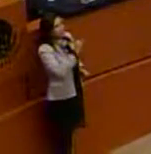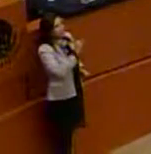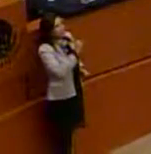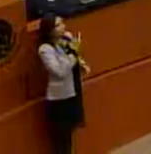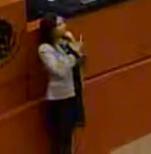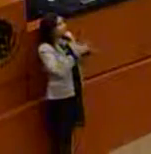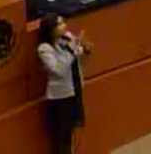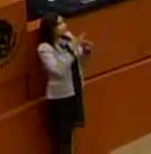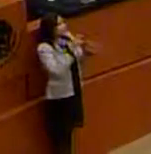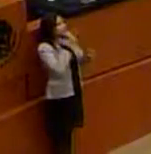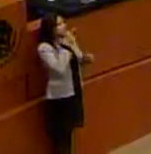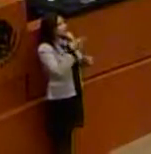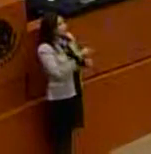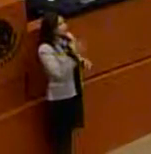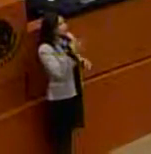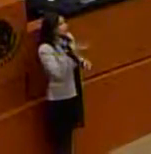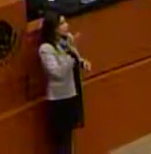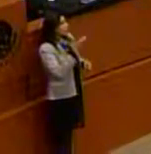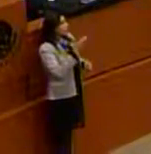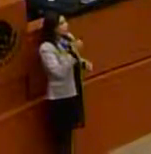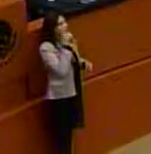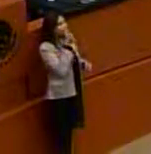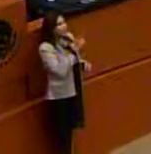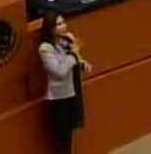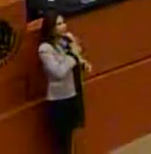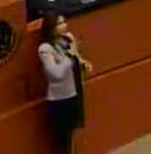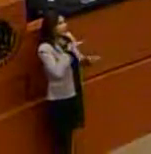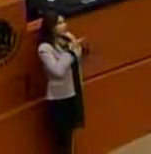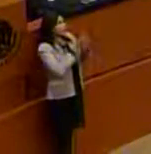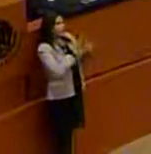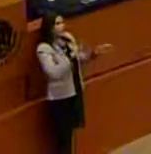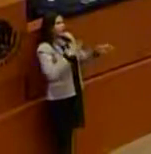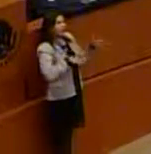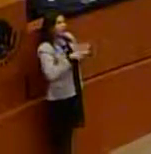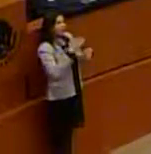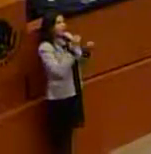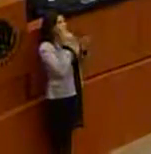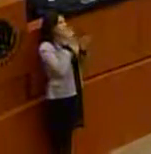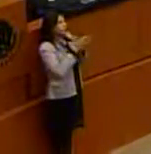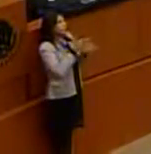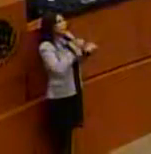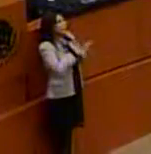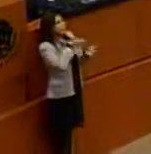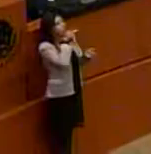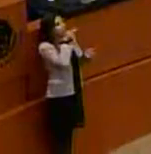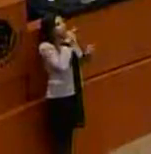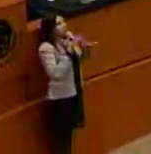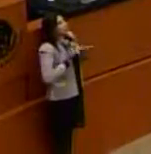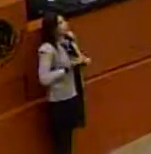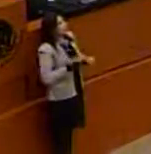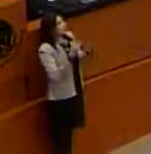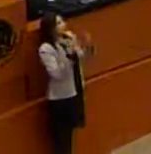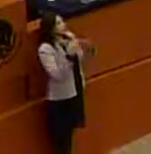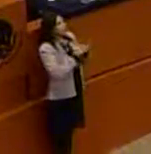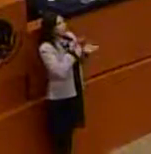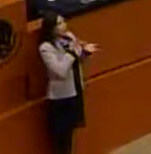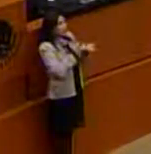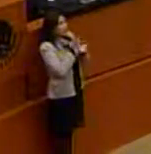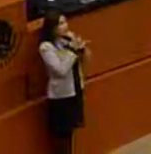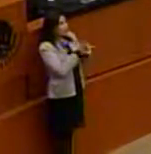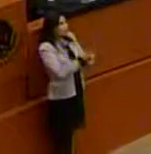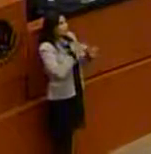qu'il est mauvais de travailler pour gagner sa vie parce qu'avec l'angoisse existentielle comme unique motivation, notre travail n'est guère